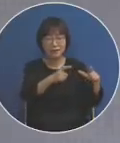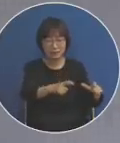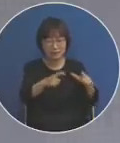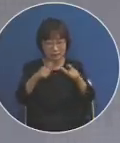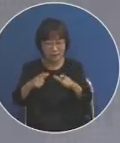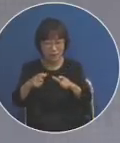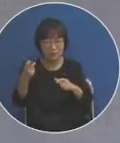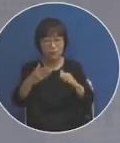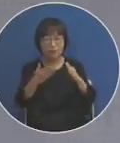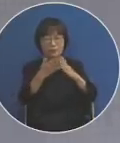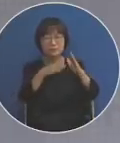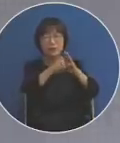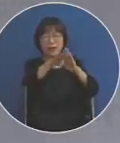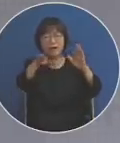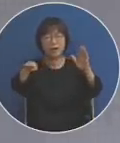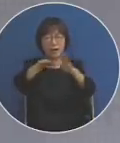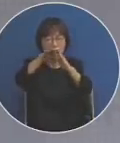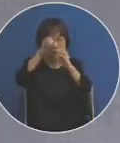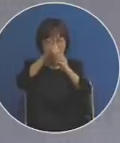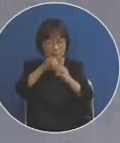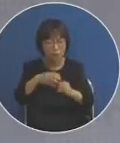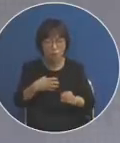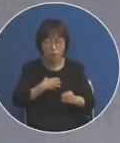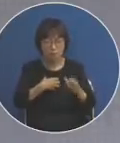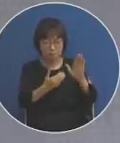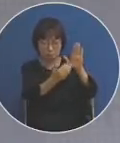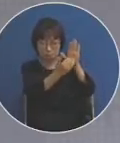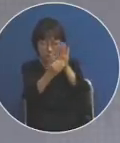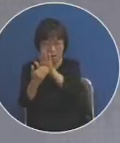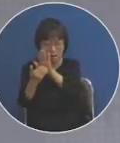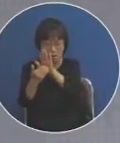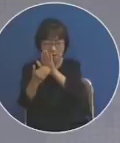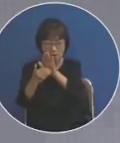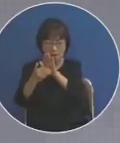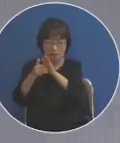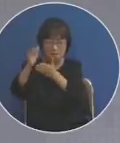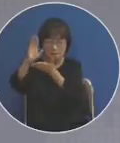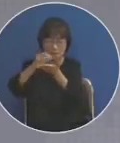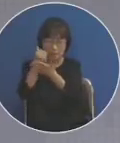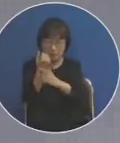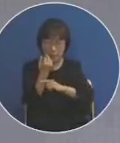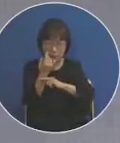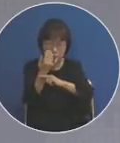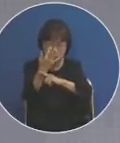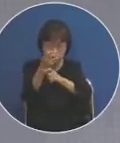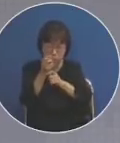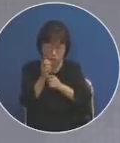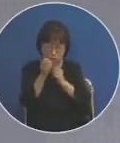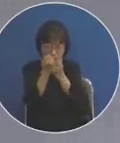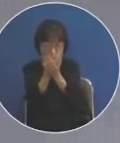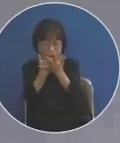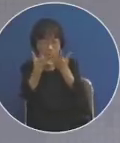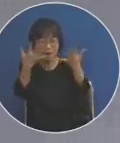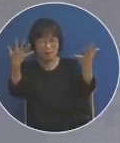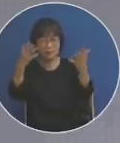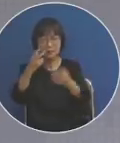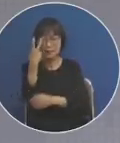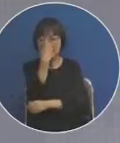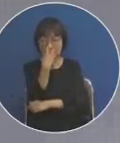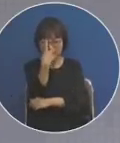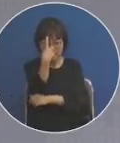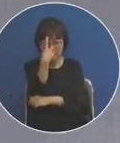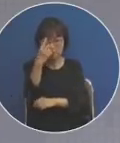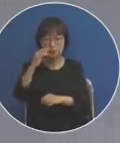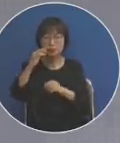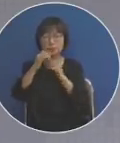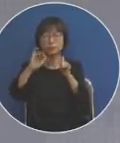가문의 위기를 막는 불을 밝히는 파수꾼이 되게 해 주옵소서. Maybe we become the watchman to save our field, to save our family background.